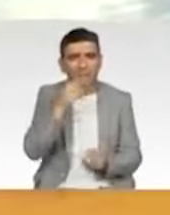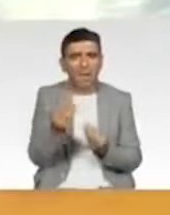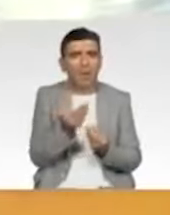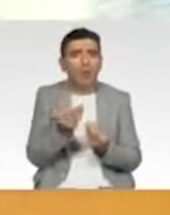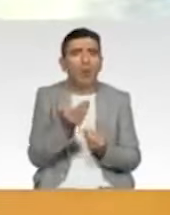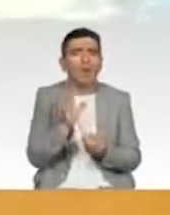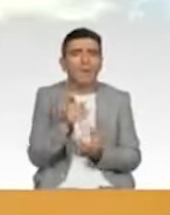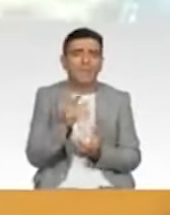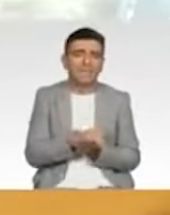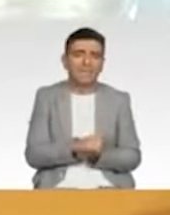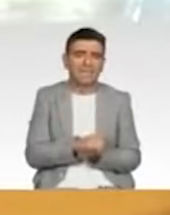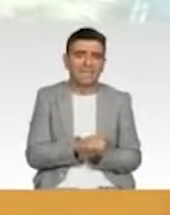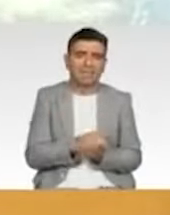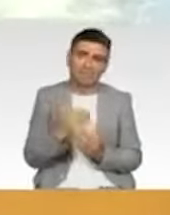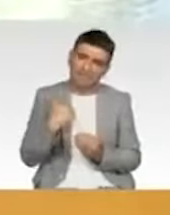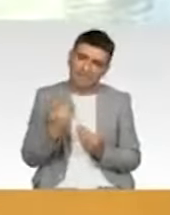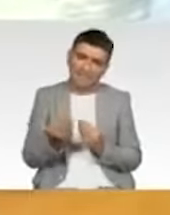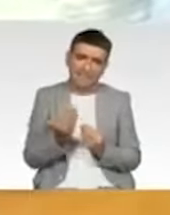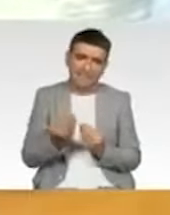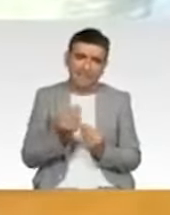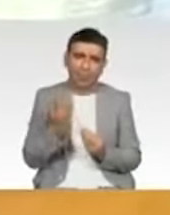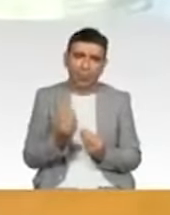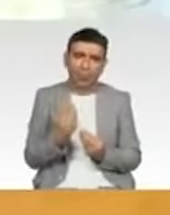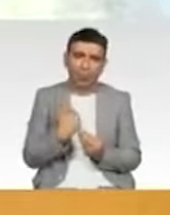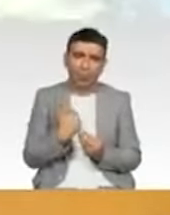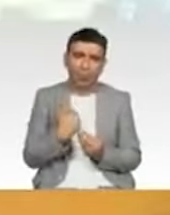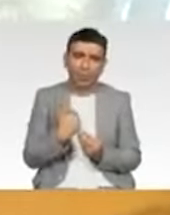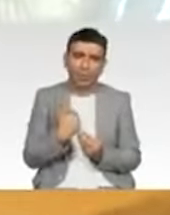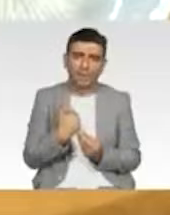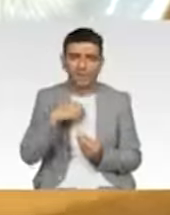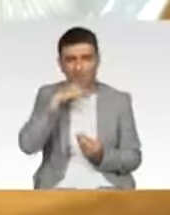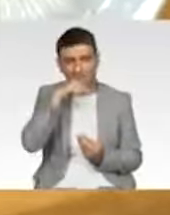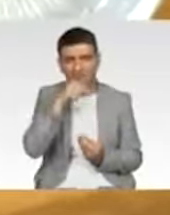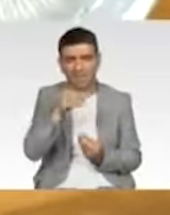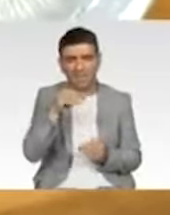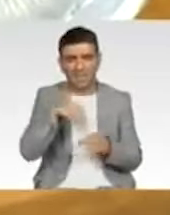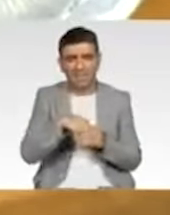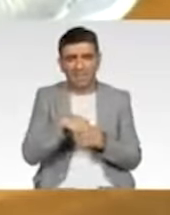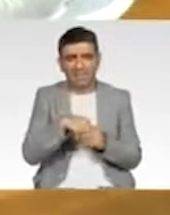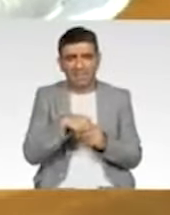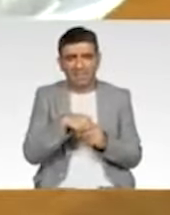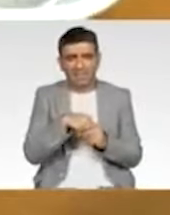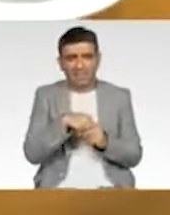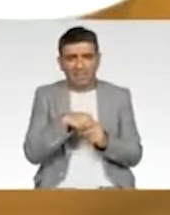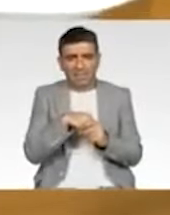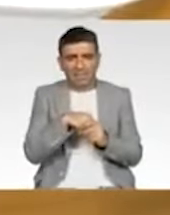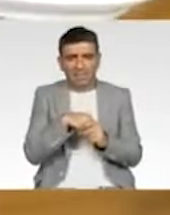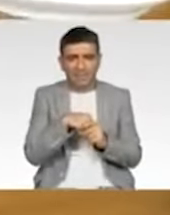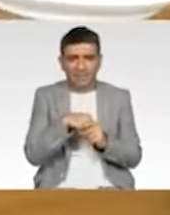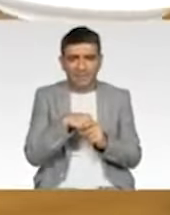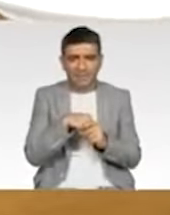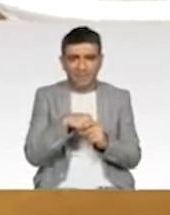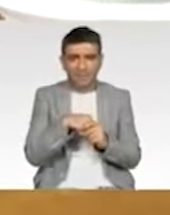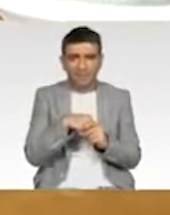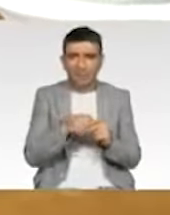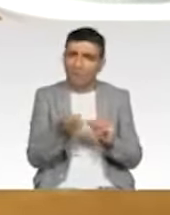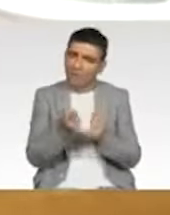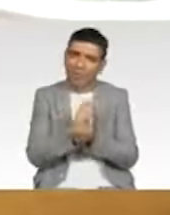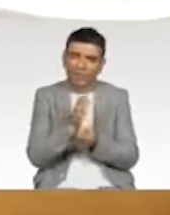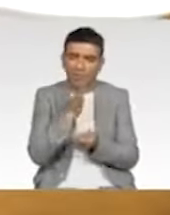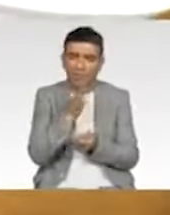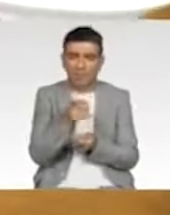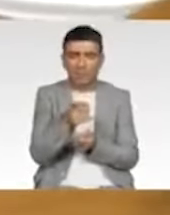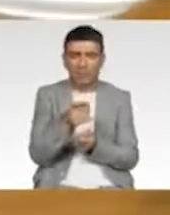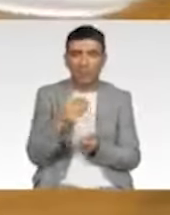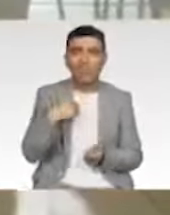doğramayız. Biz doğru biber, kapya biberi biz koyarız. Oysa yan köyde, köylerimiz yakın ama değişebiliyor işte.